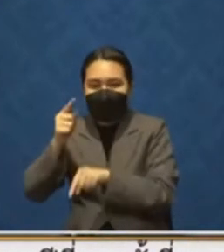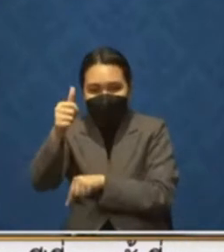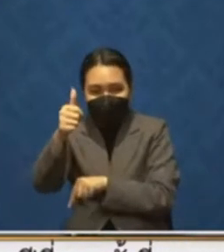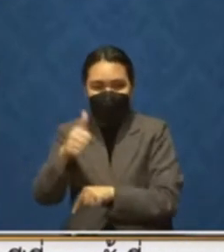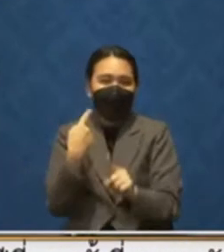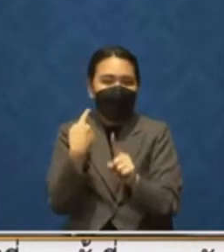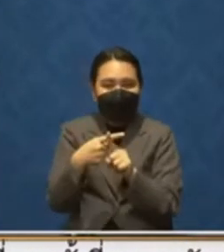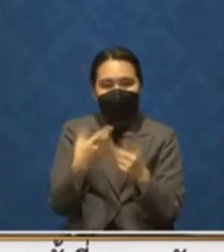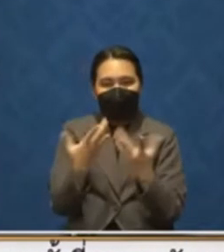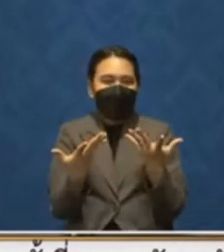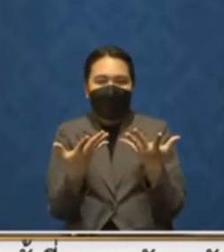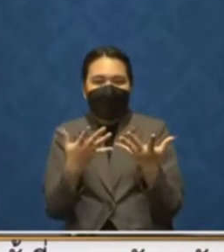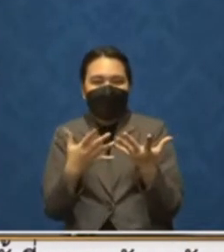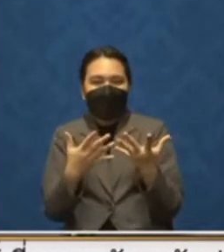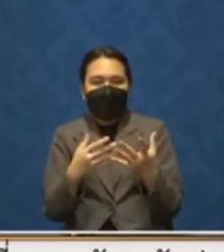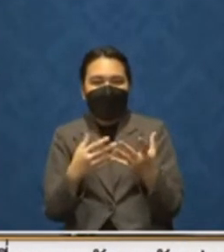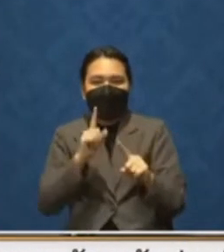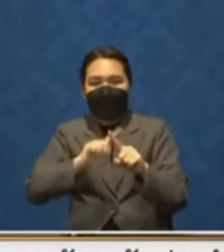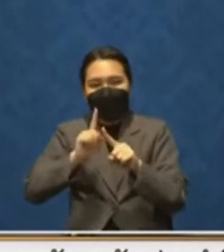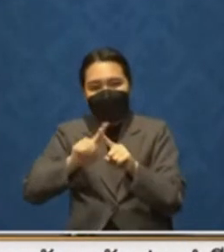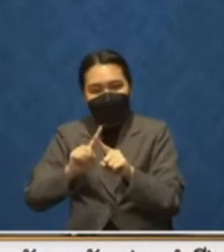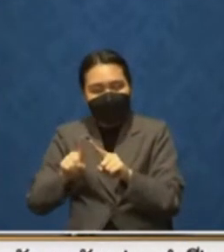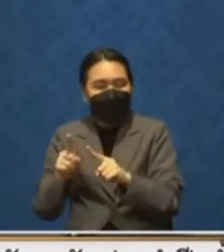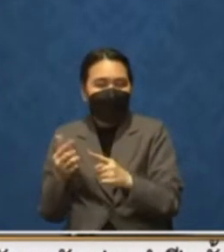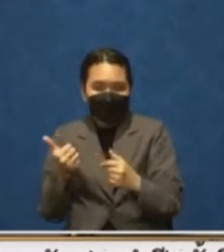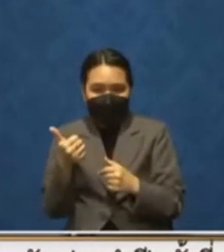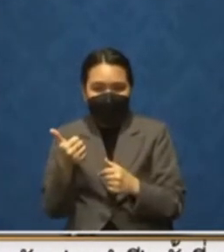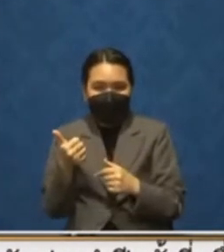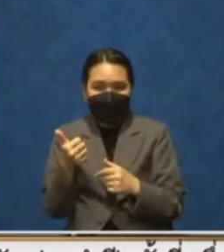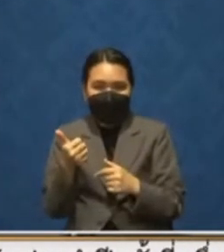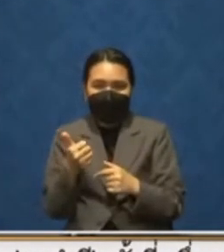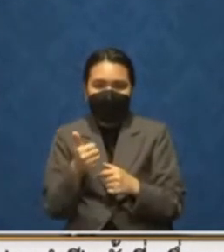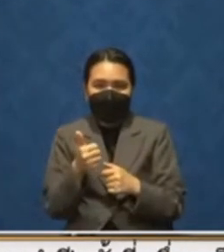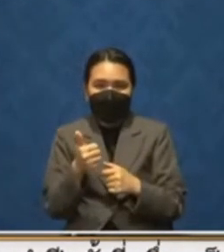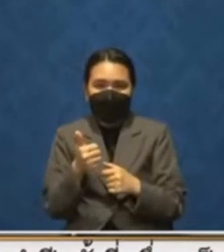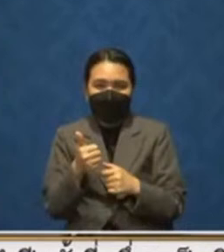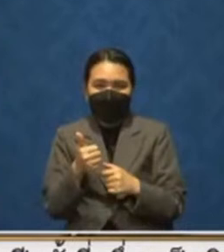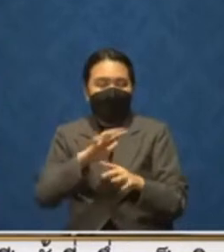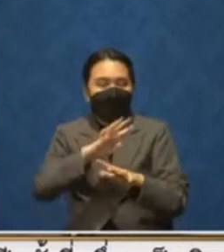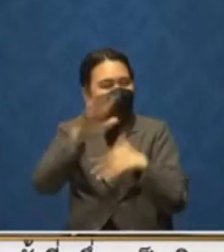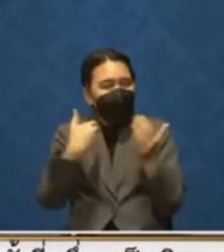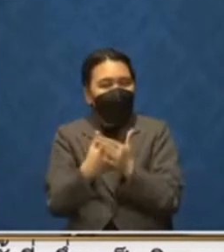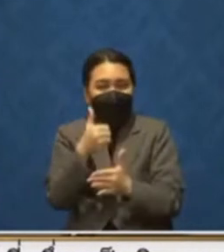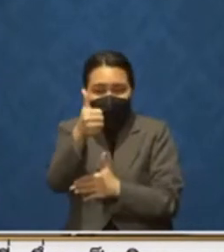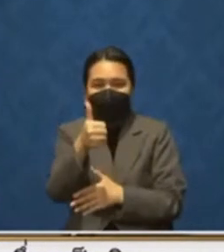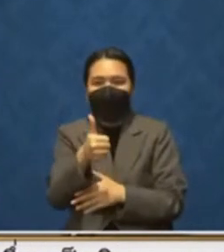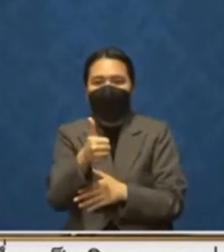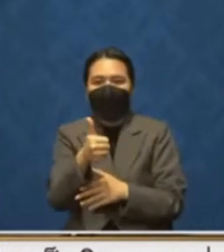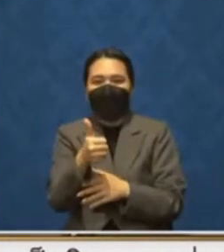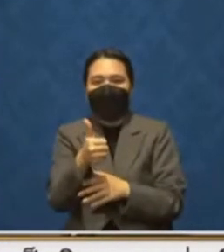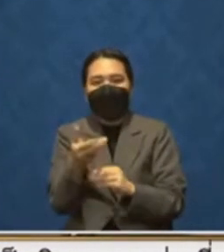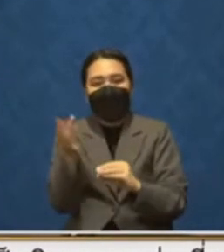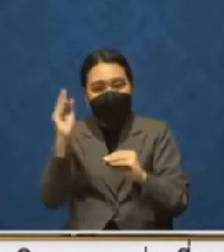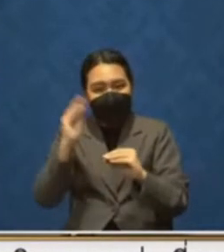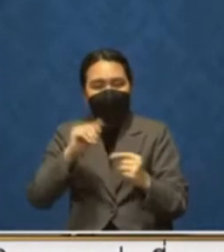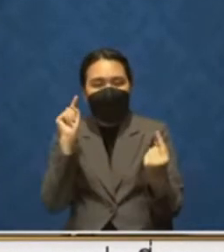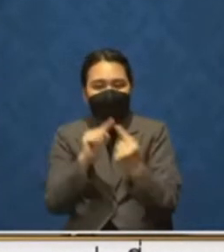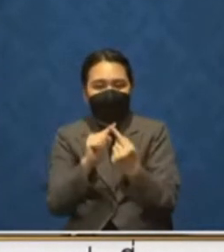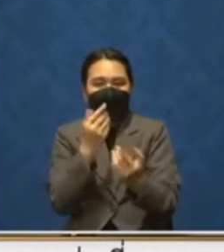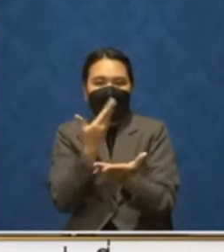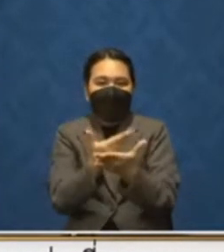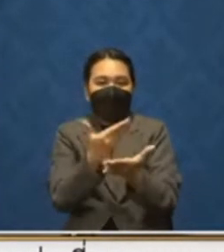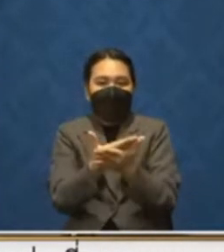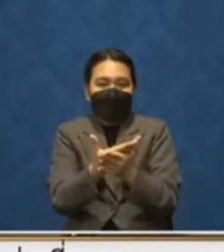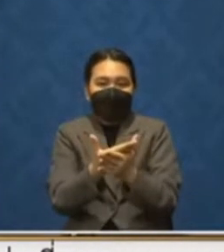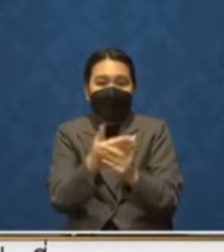Entertainบัวค่าโบนัส 10ปีไอ้ 10เดือนได้หมดเลยครับจัดใส่ไปในคาบ Premiumเดี๋ยว